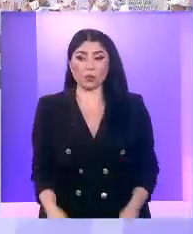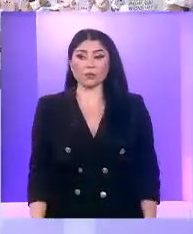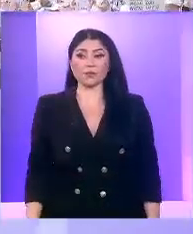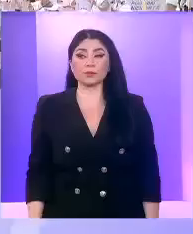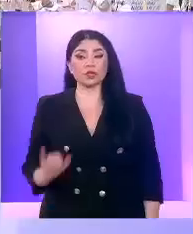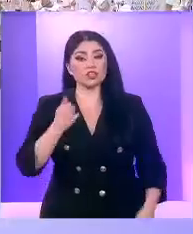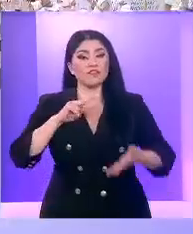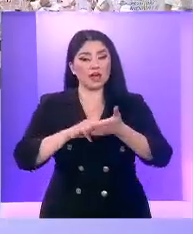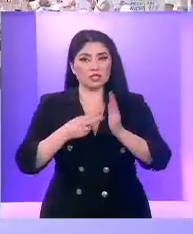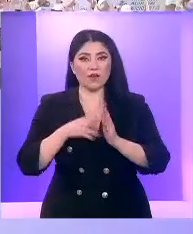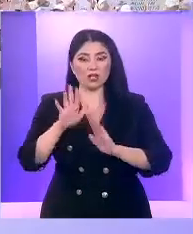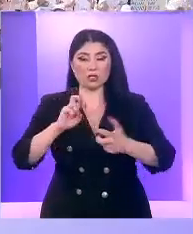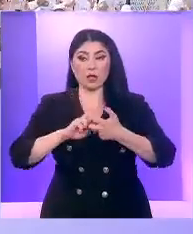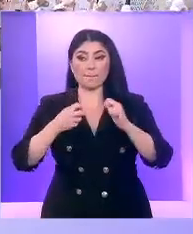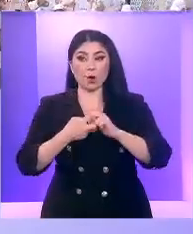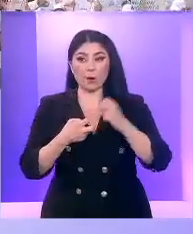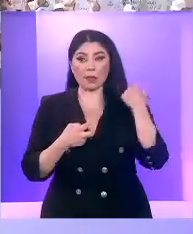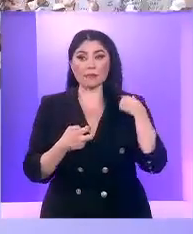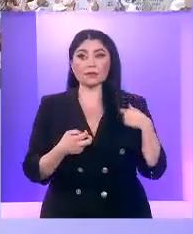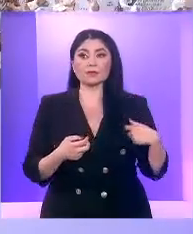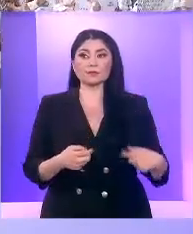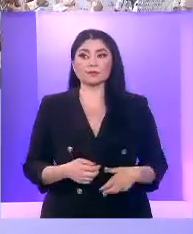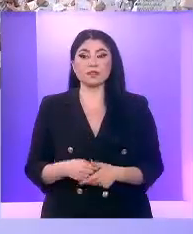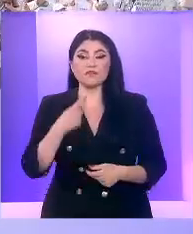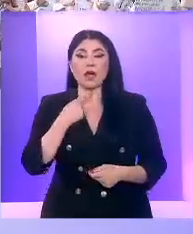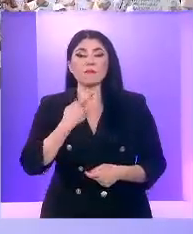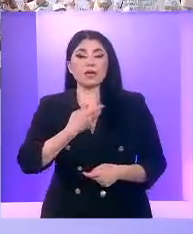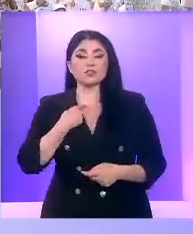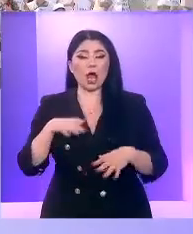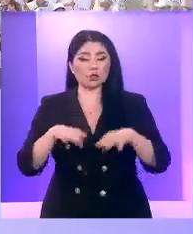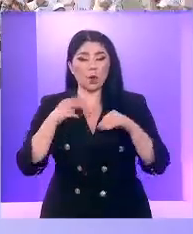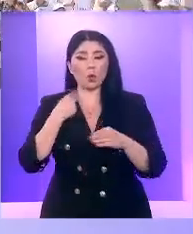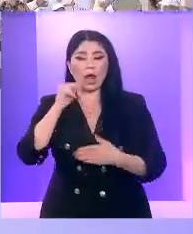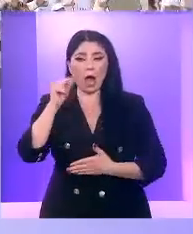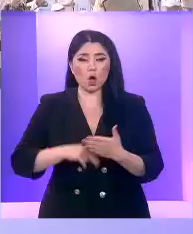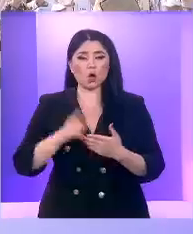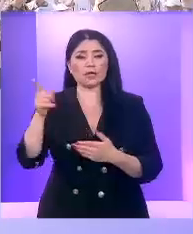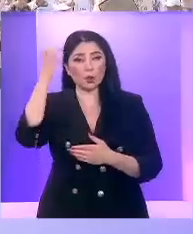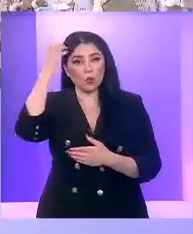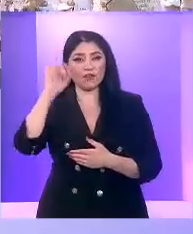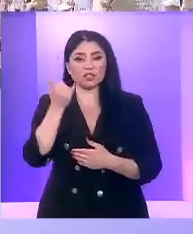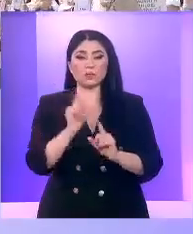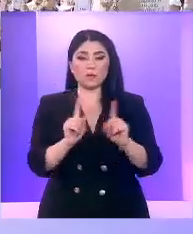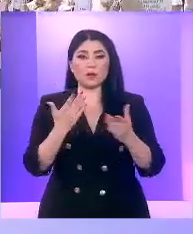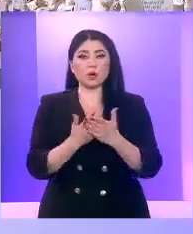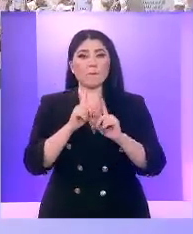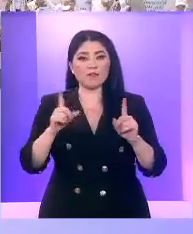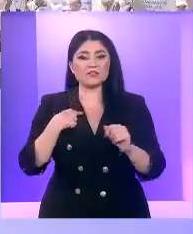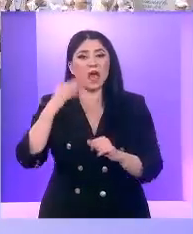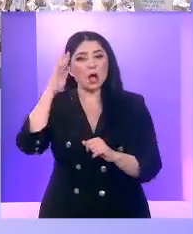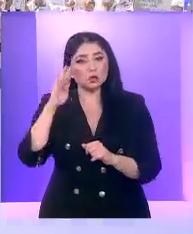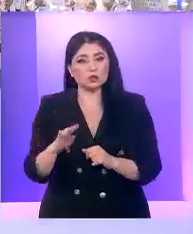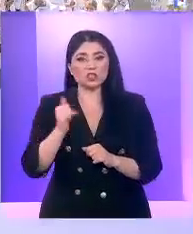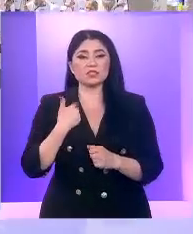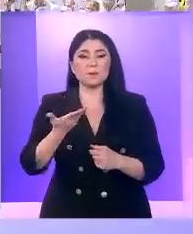va media această problemă, că va gira un acord între guvern și dascăli, astfel încât profesorii să fie ascultați și